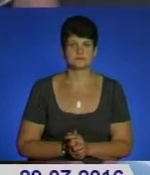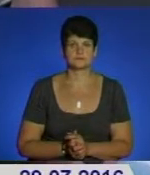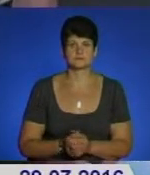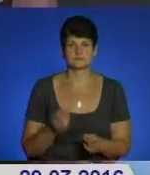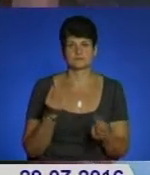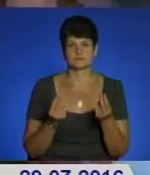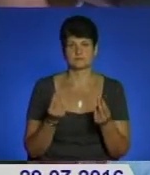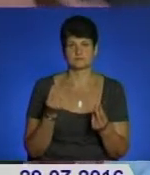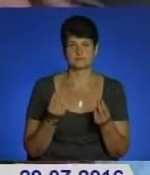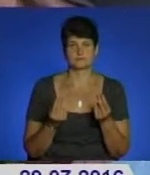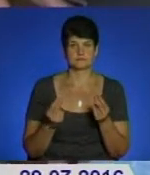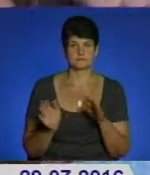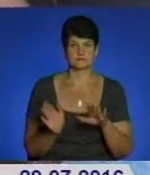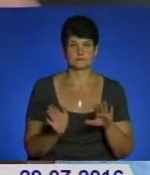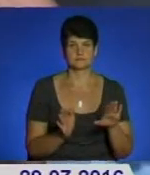гралося.